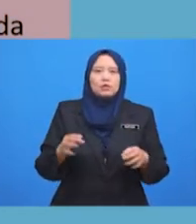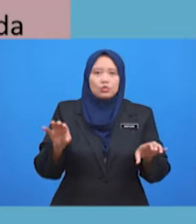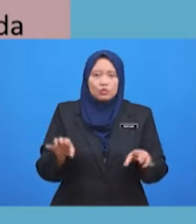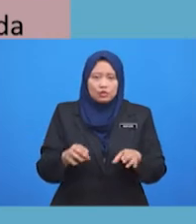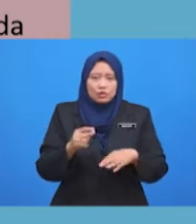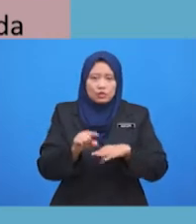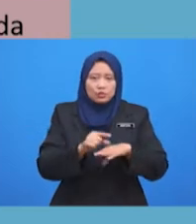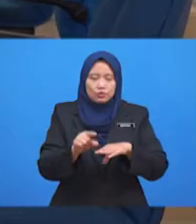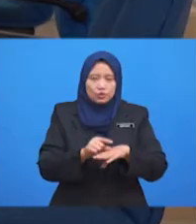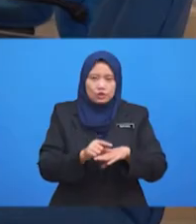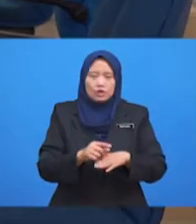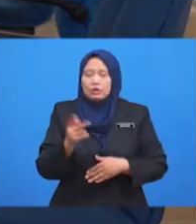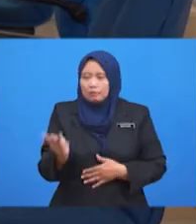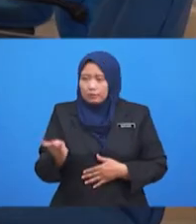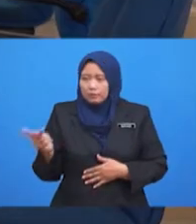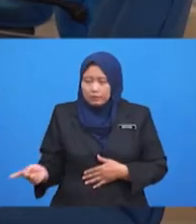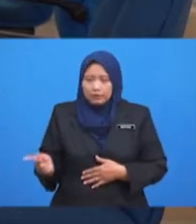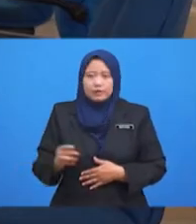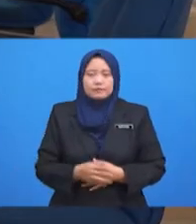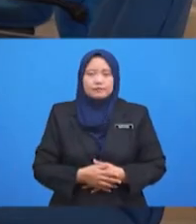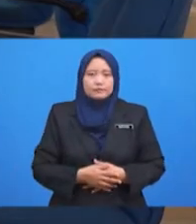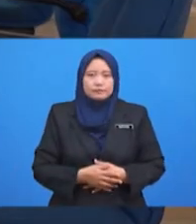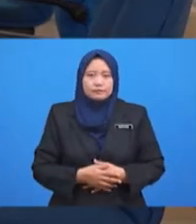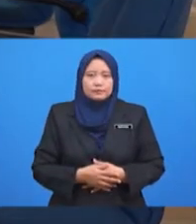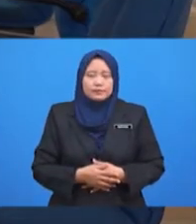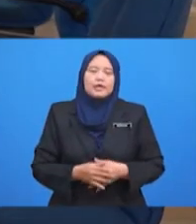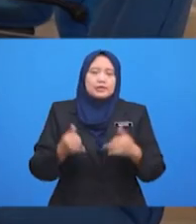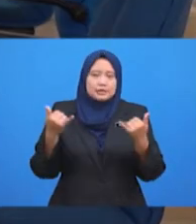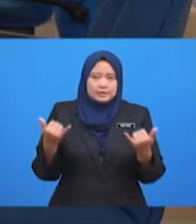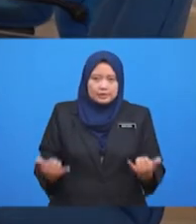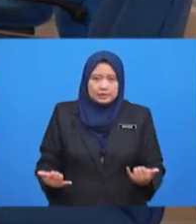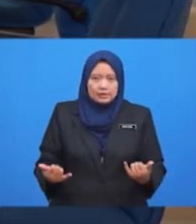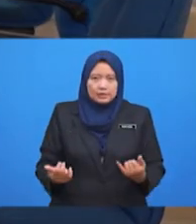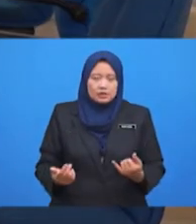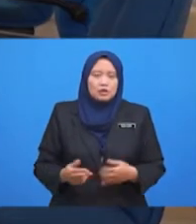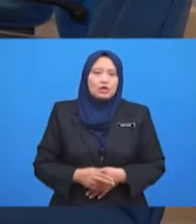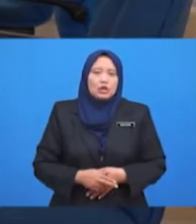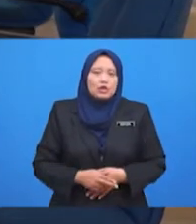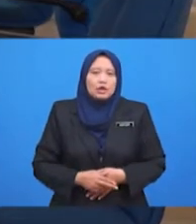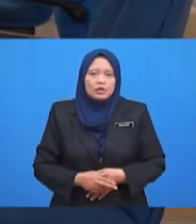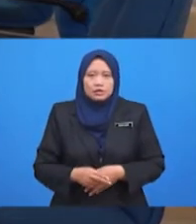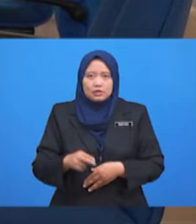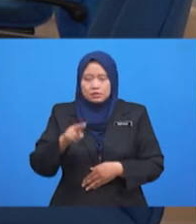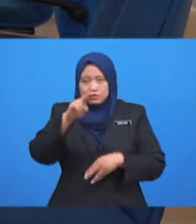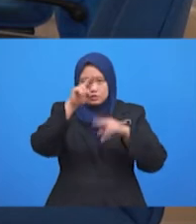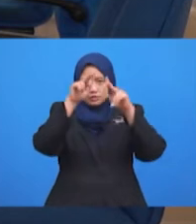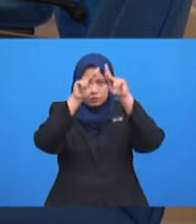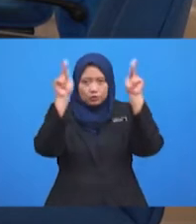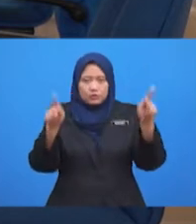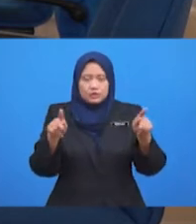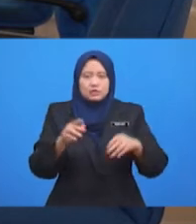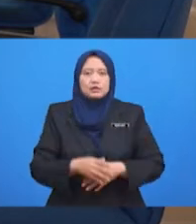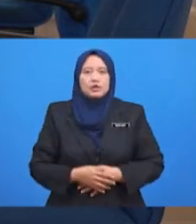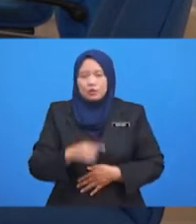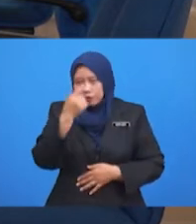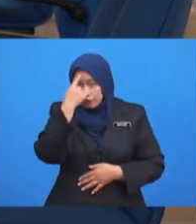bersesuaian kepada pelanggan. Sekarang adalah sesi pengukuhan untuk menguji sama ada pelajar memahami topik yang